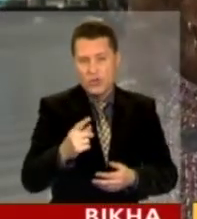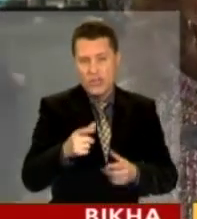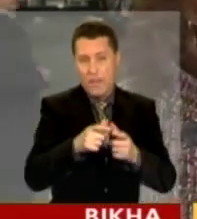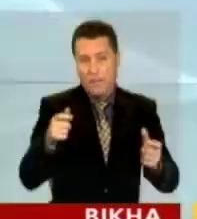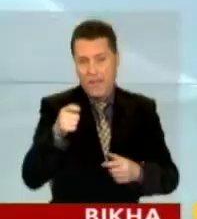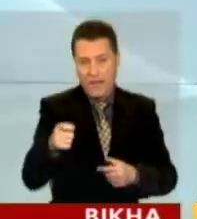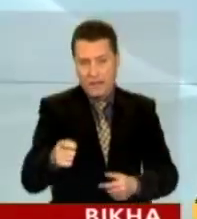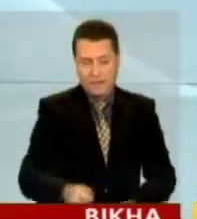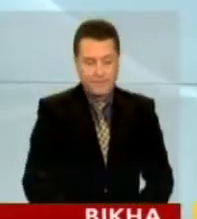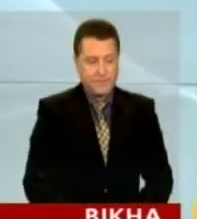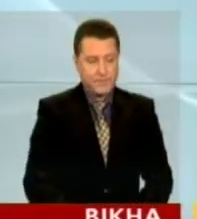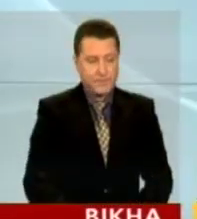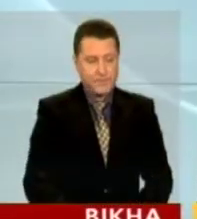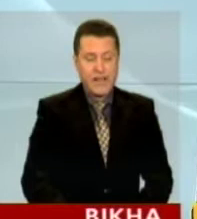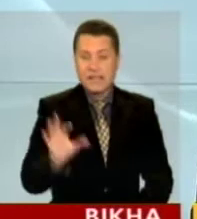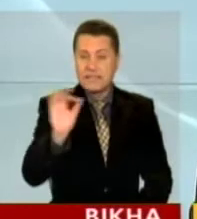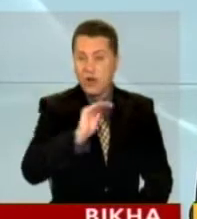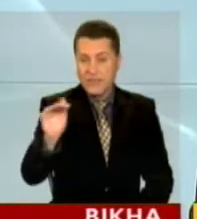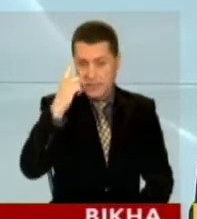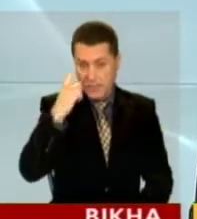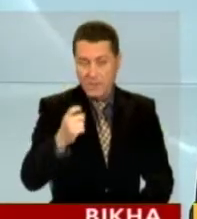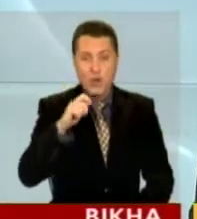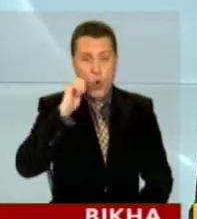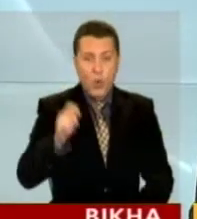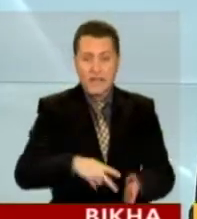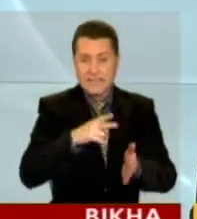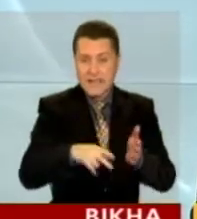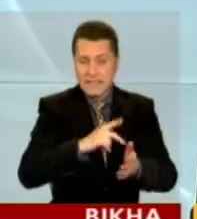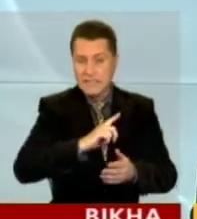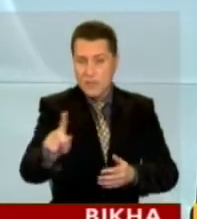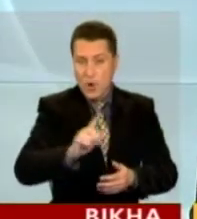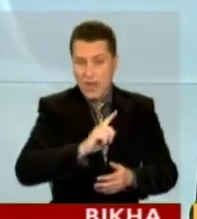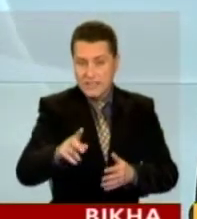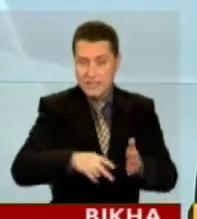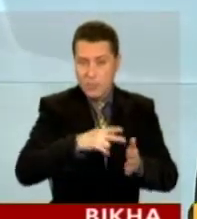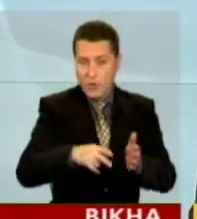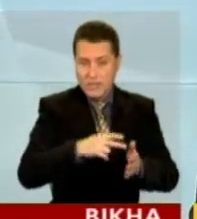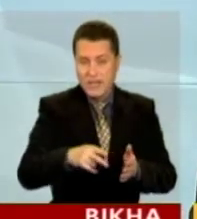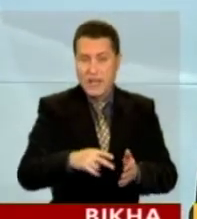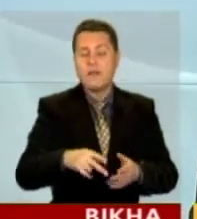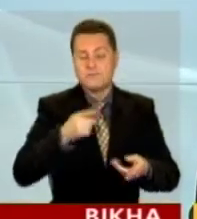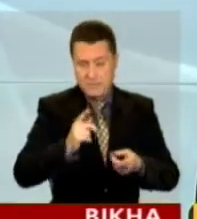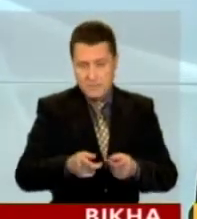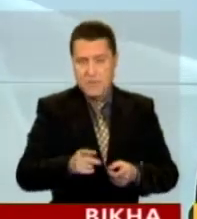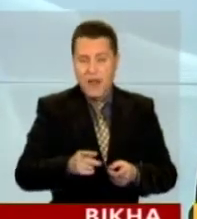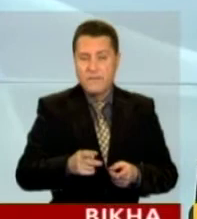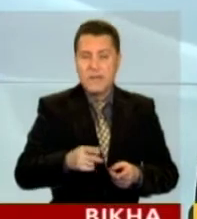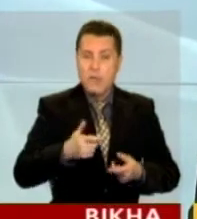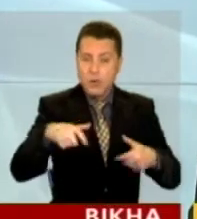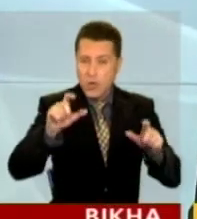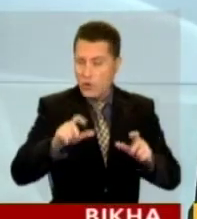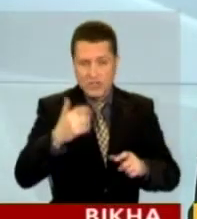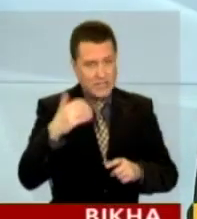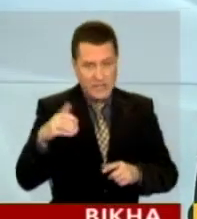білет. За офіційними повідомленнями «Укрзалізниці», проїзд потягом напередодні новорічних свят справді має подорожчати, але не